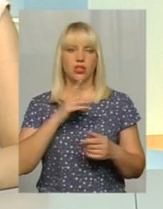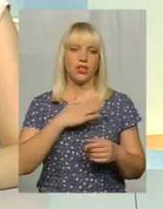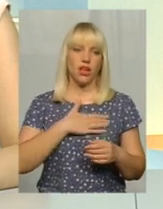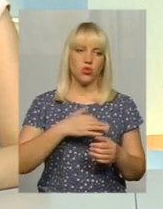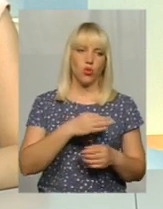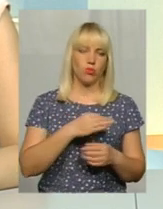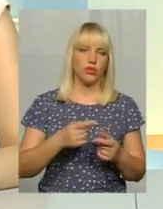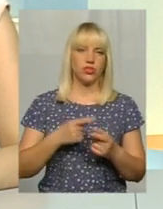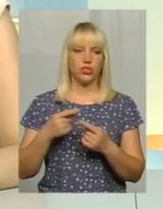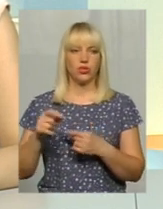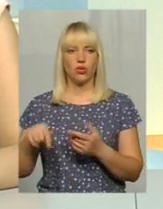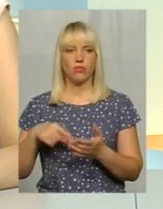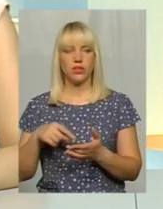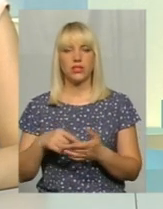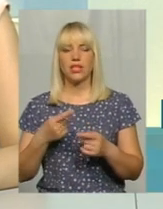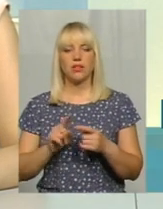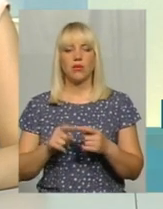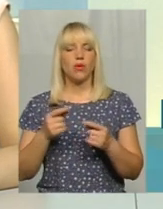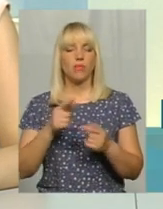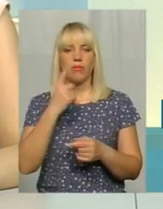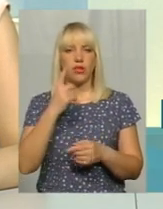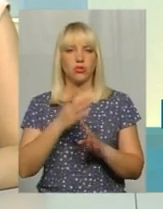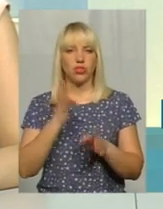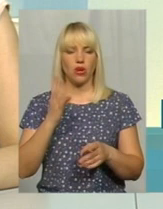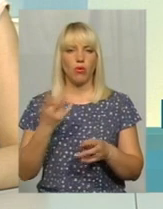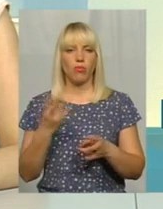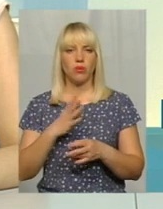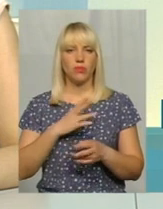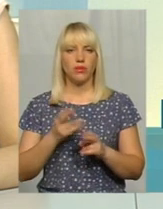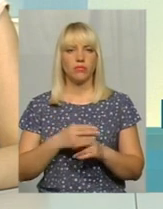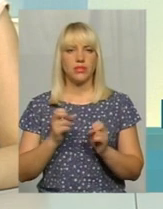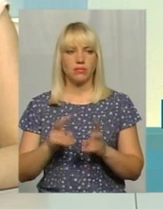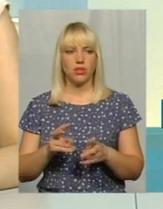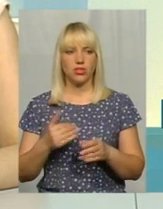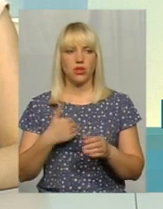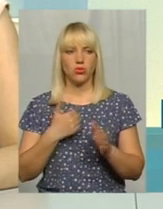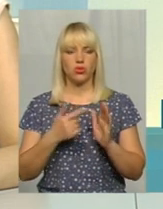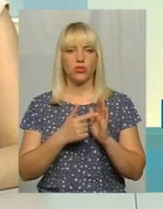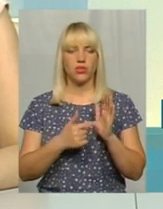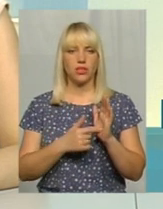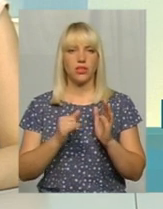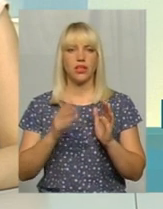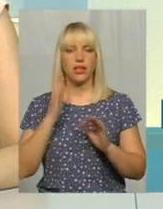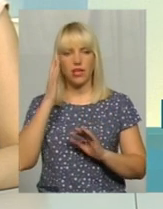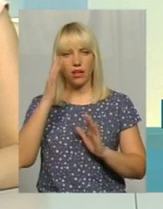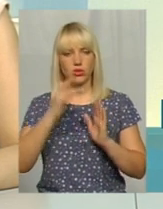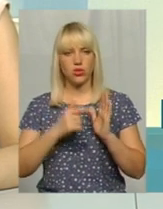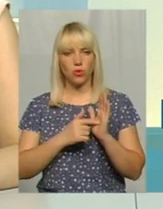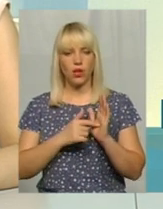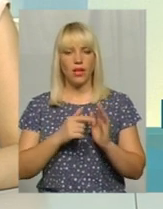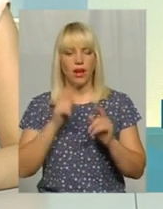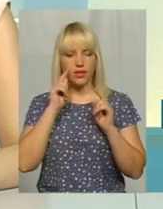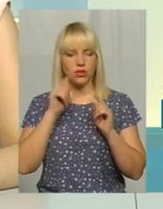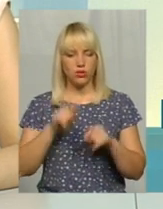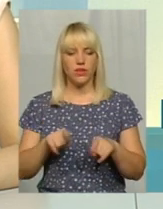Він, в першу чергу, має бути безпечним. І тому я наразі хочу розділити і акцентувати такі моменти,